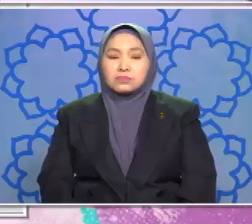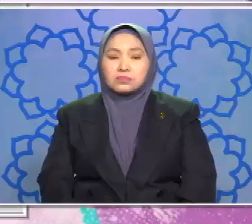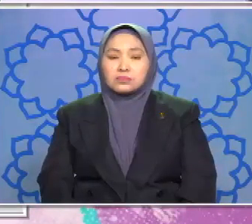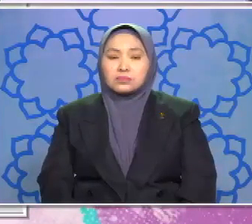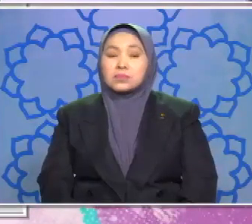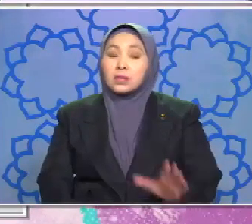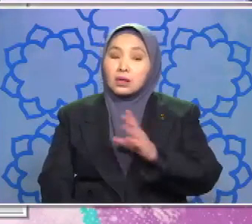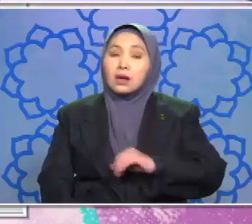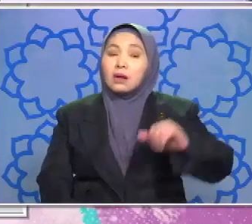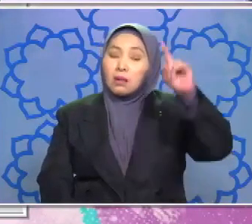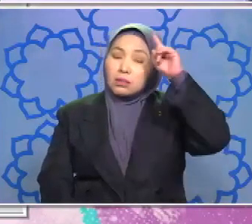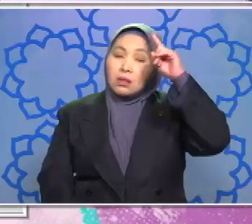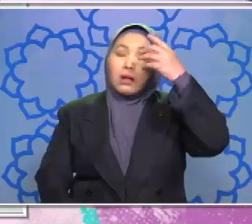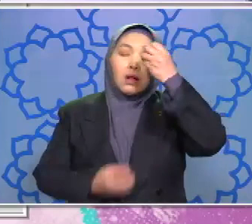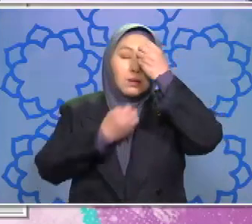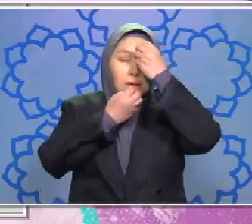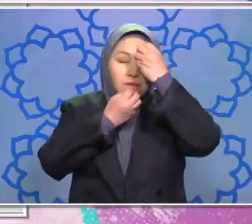وقال الله لا